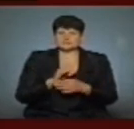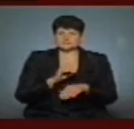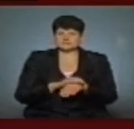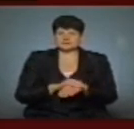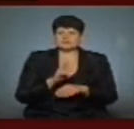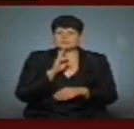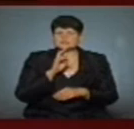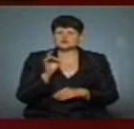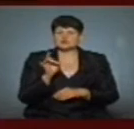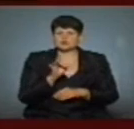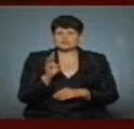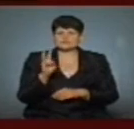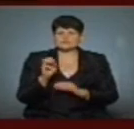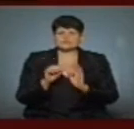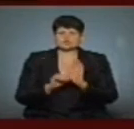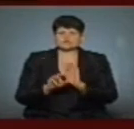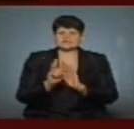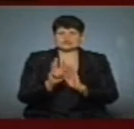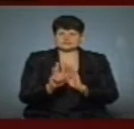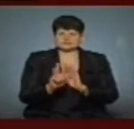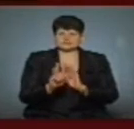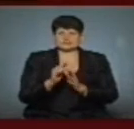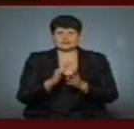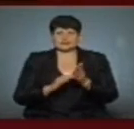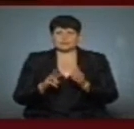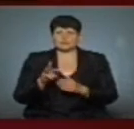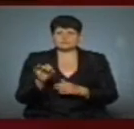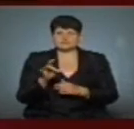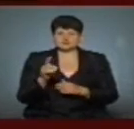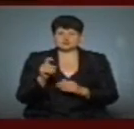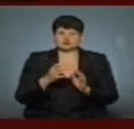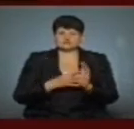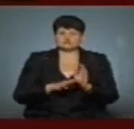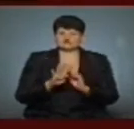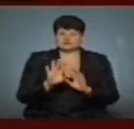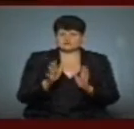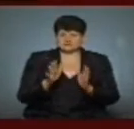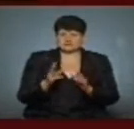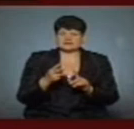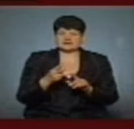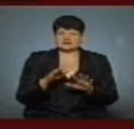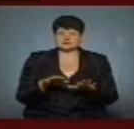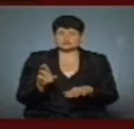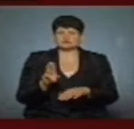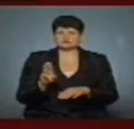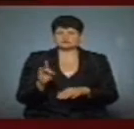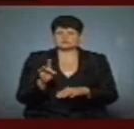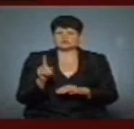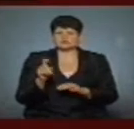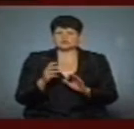у Кременецькому районі – 363. Далі йде Монастириський район – 194 випадки. І на третьому місці Шумський